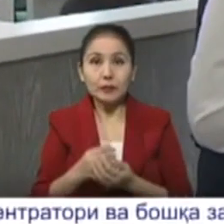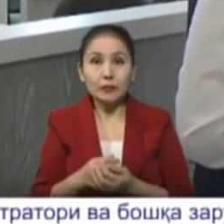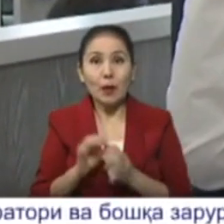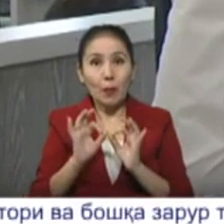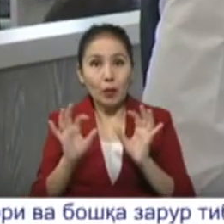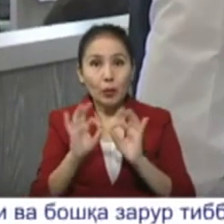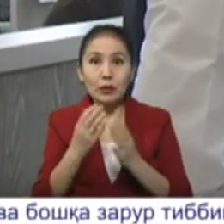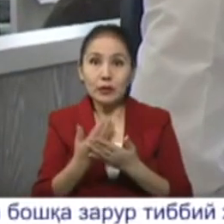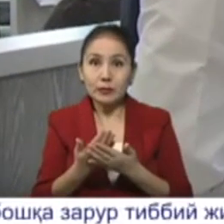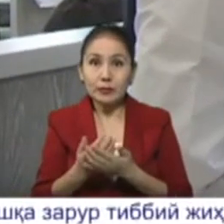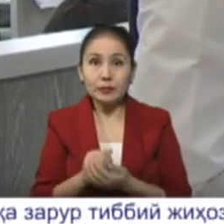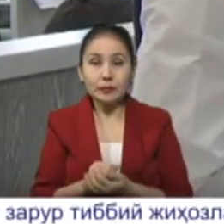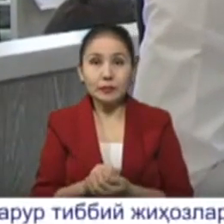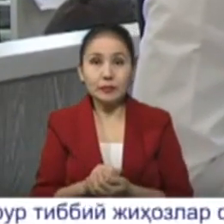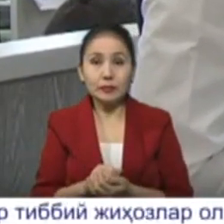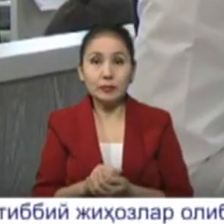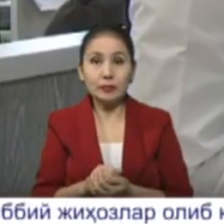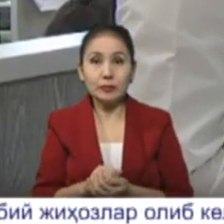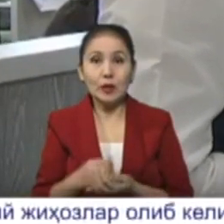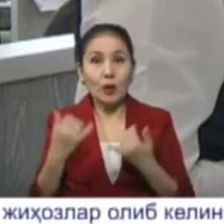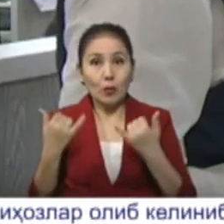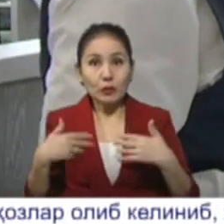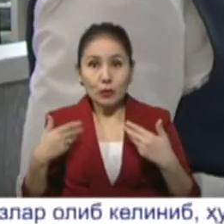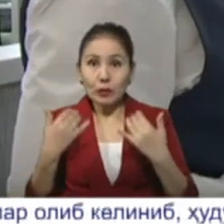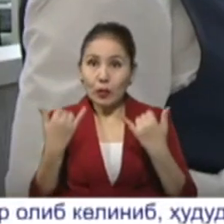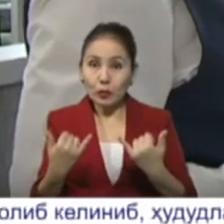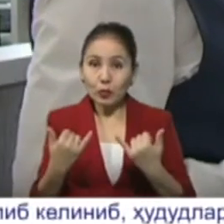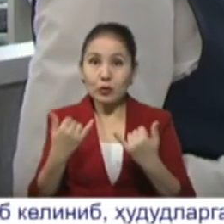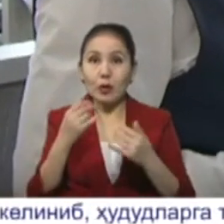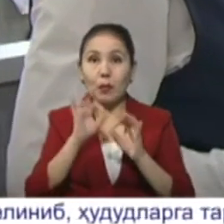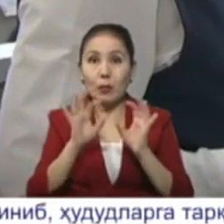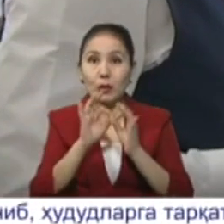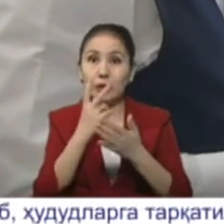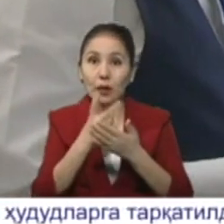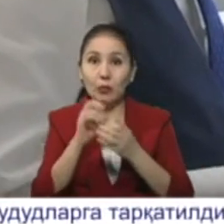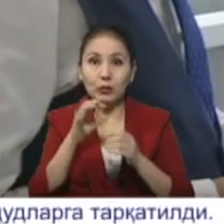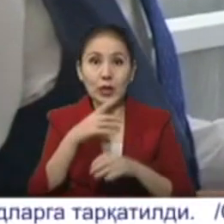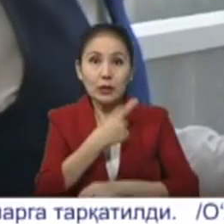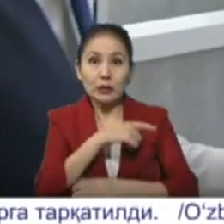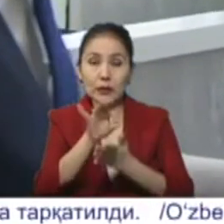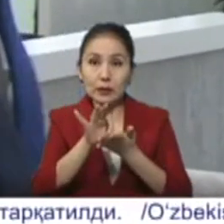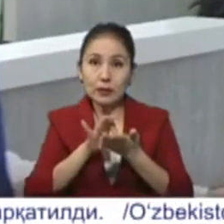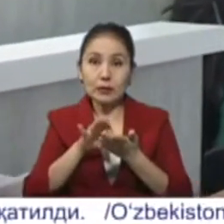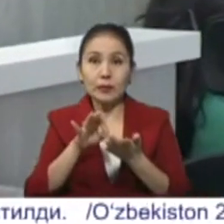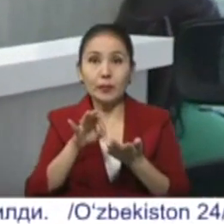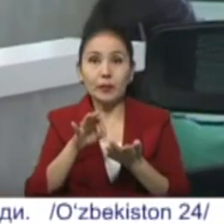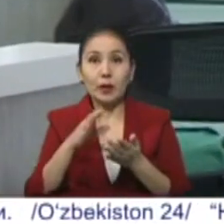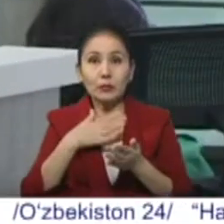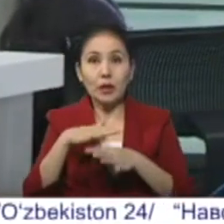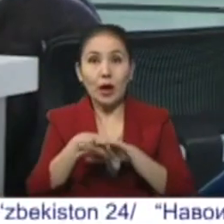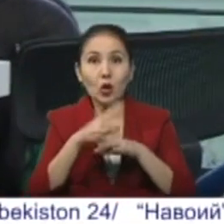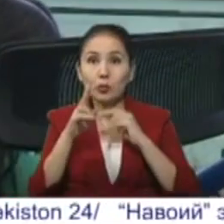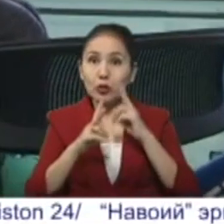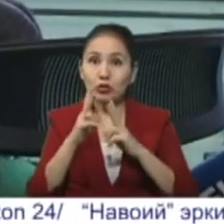этсангиз. Ассалому алайкум. Ассалому алайкум. Мана бугун маълумотларга қарайдиган бўлсак, Тошкент шаҳар тест тибби ёрдам станциясига аҳолимизда